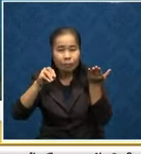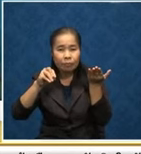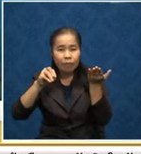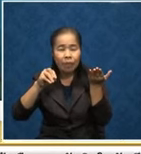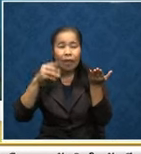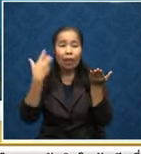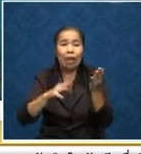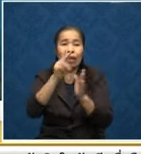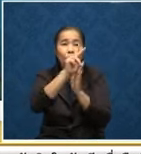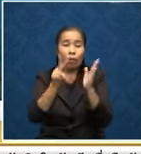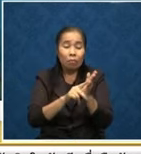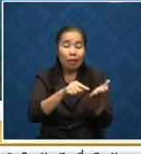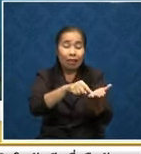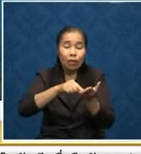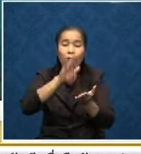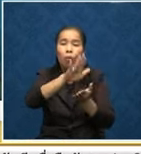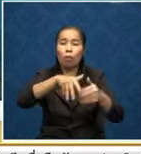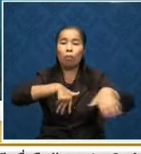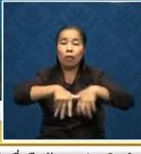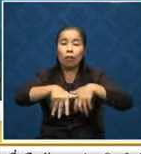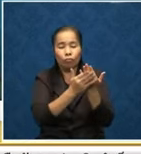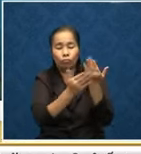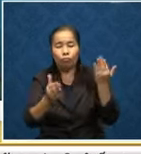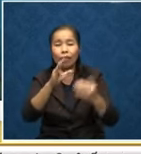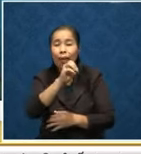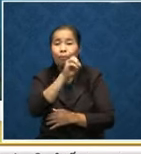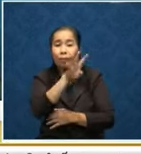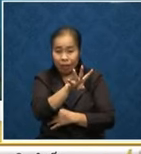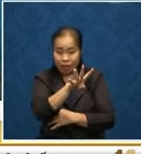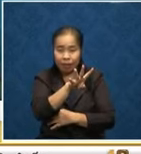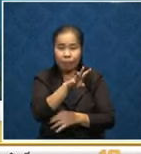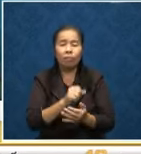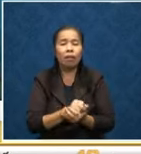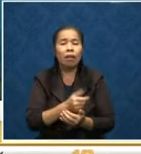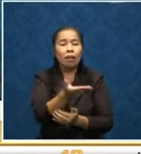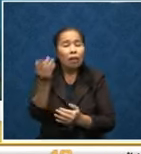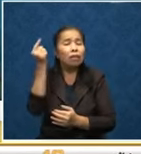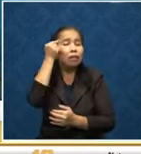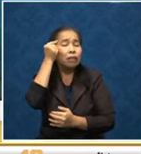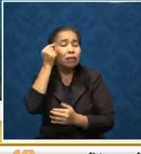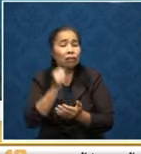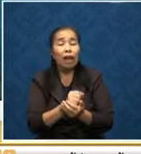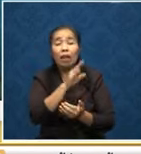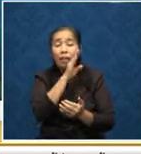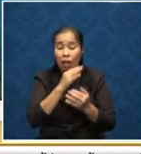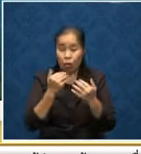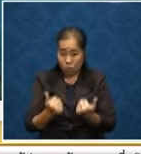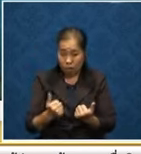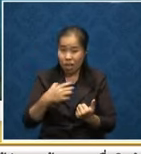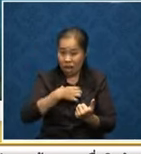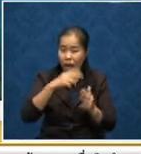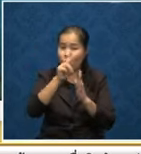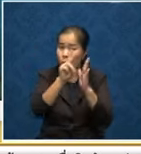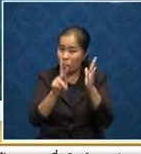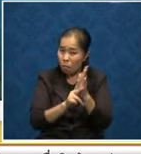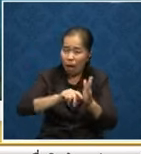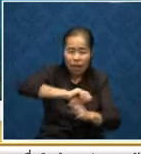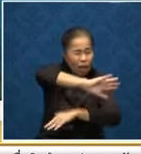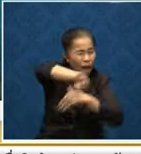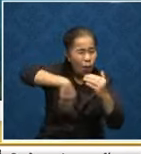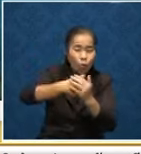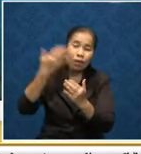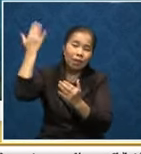คือกฎหมายที่เสนอมาจากภาคประชาชนนะครับ54ฉบับทุกท่านลองคิดว่าถ้าวันนี้เราบอกว่าเราจะนำกฎหมายที่ค้างท่อจากสภาชุดที่แ